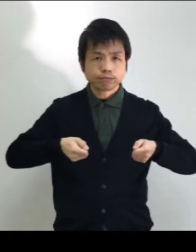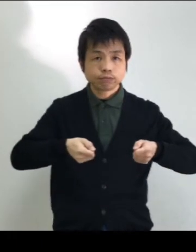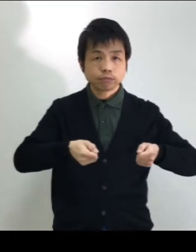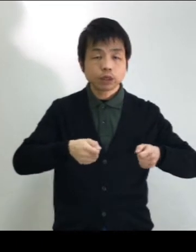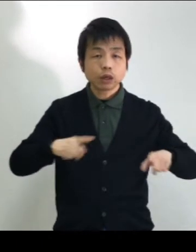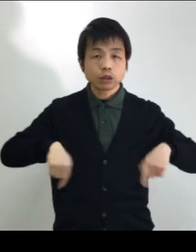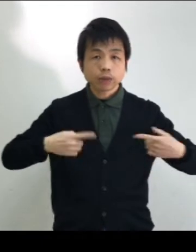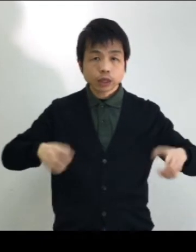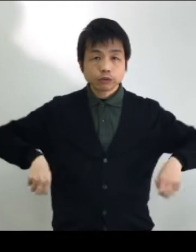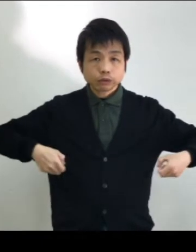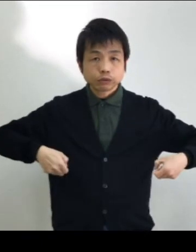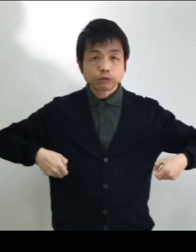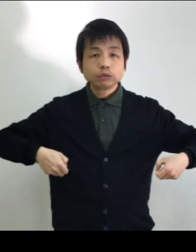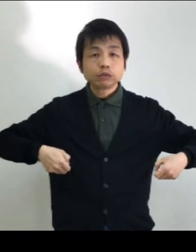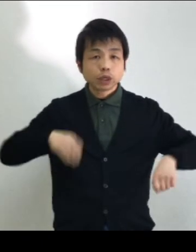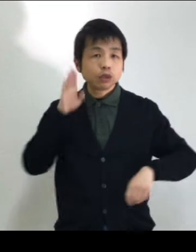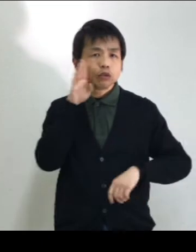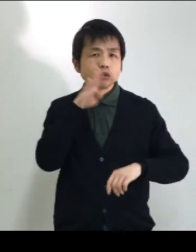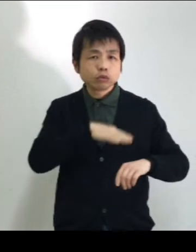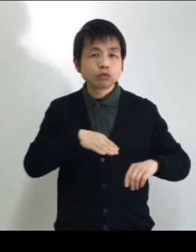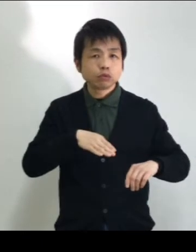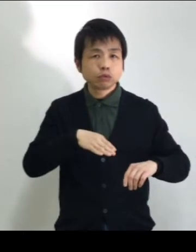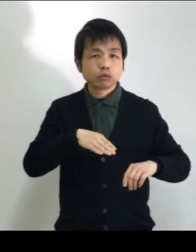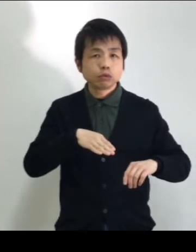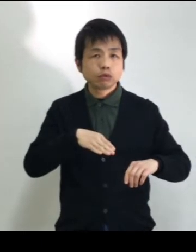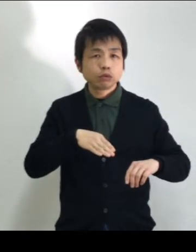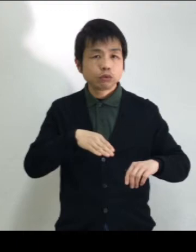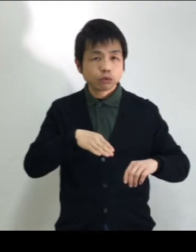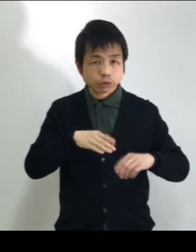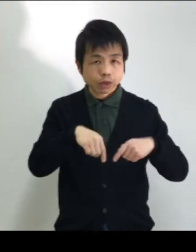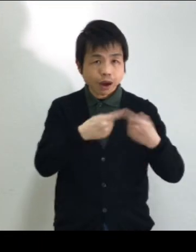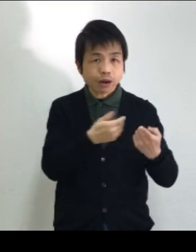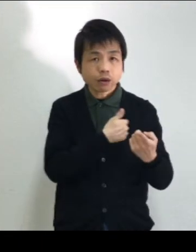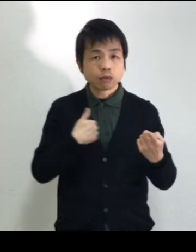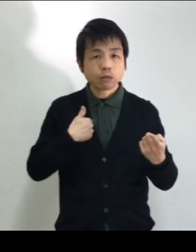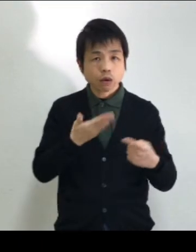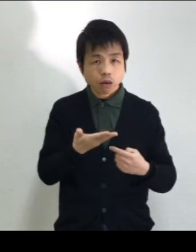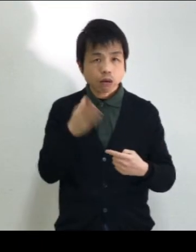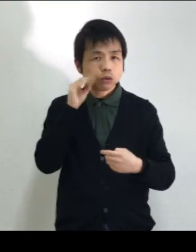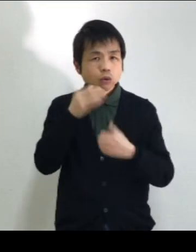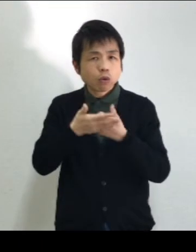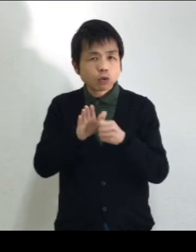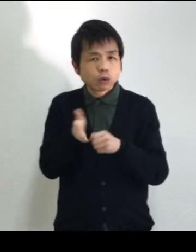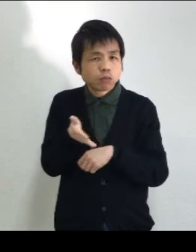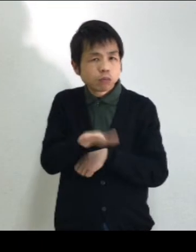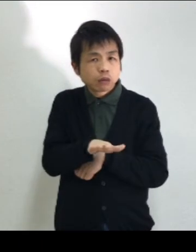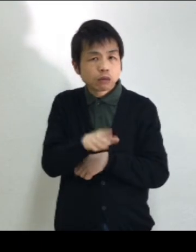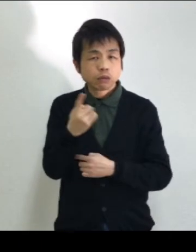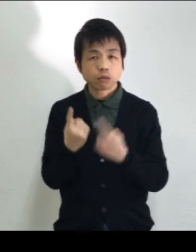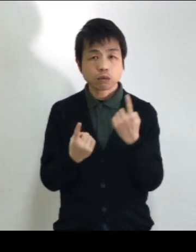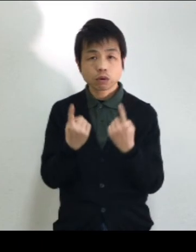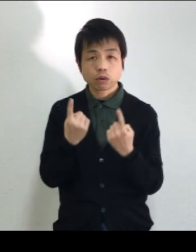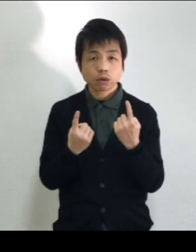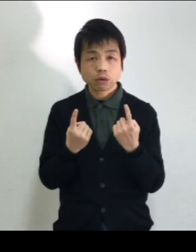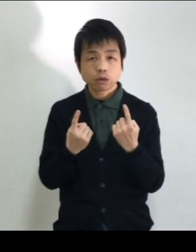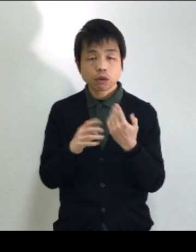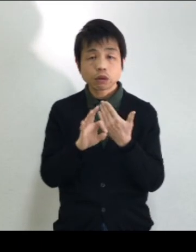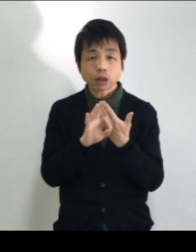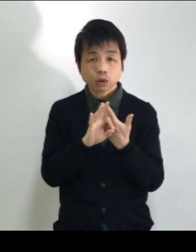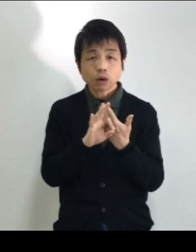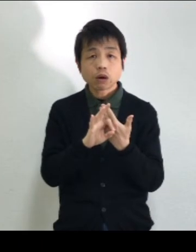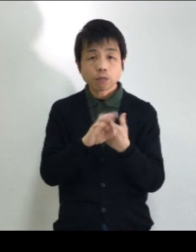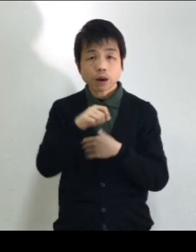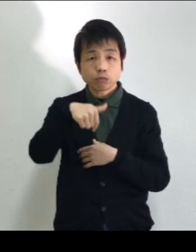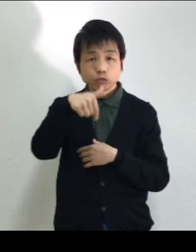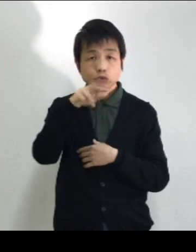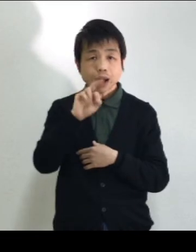人がアクセスできるようになってるのか、情報保障がちゃんと行えるようになってるのか、例えばプライド